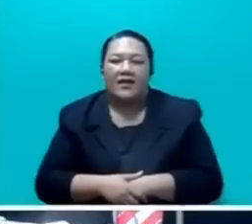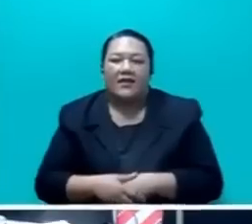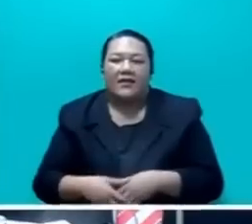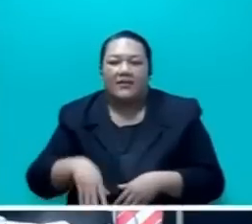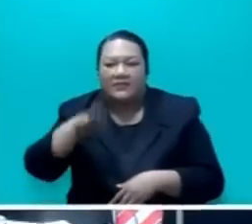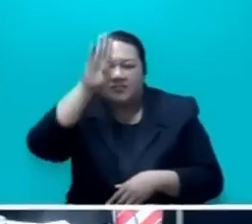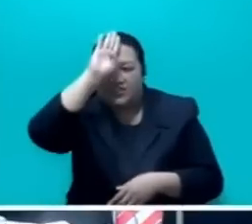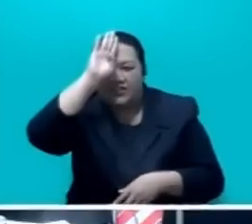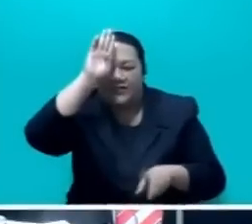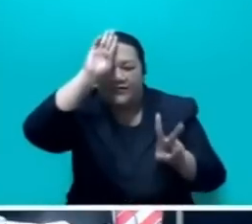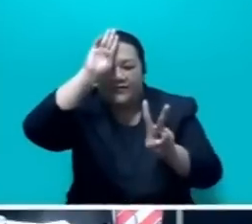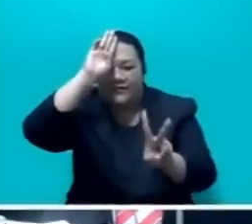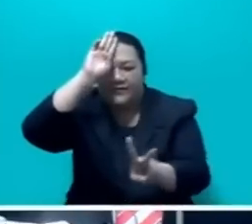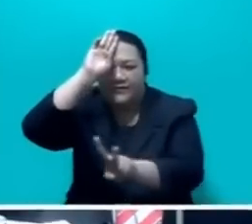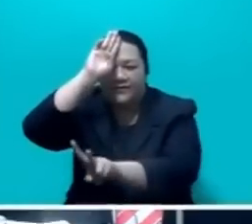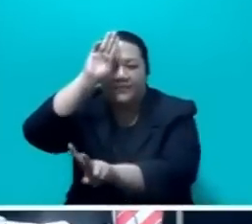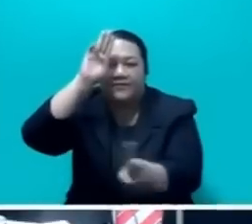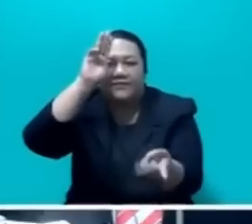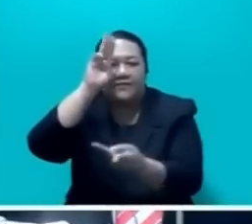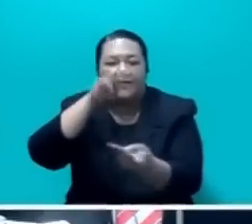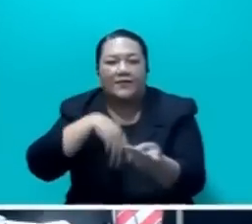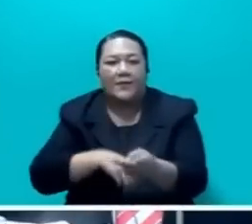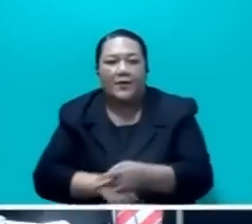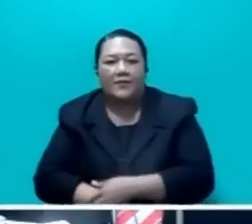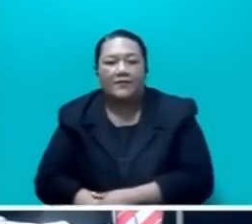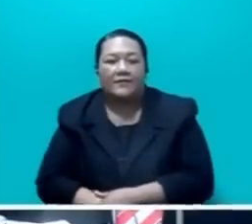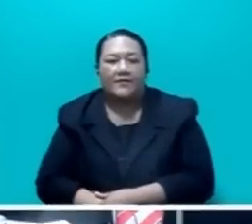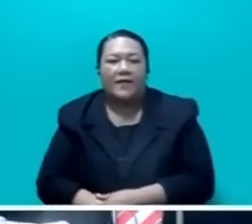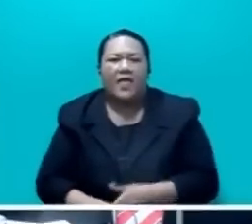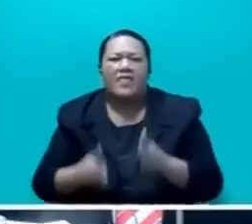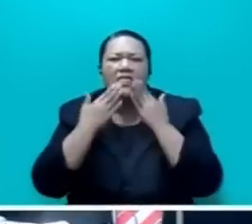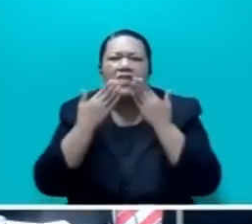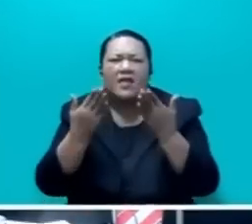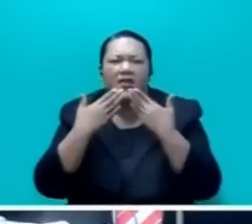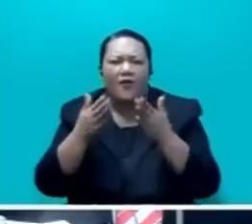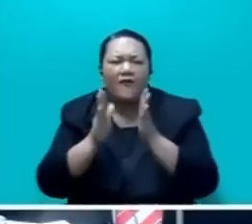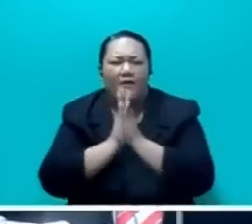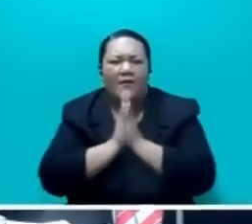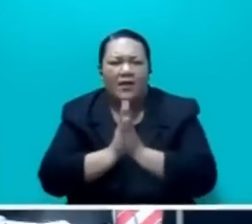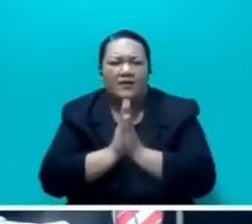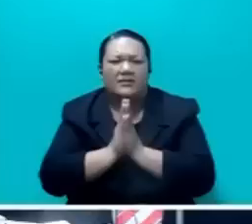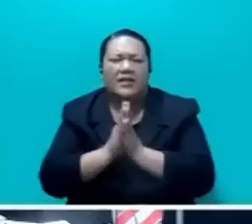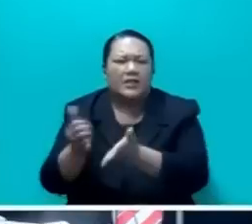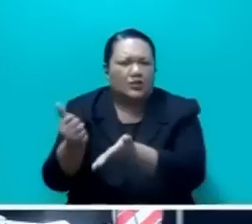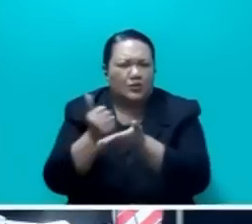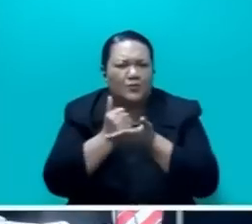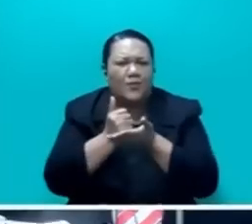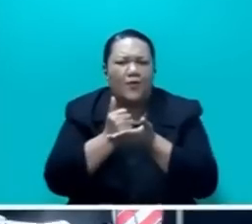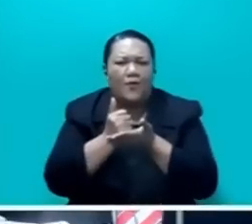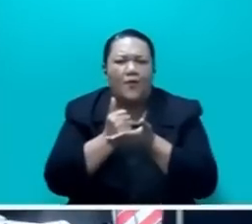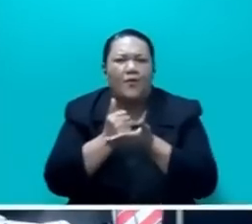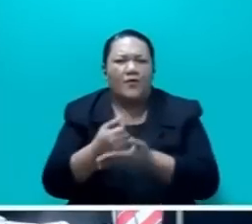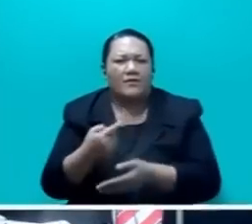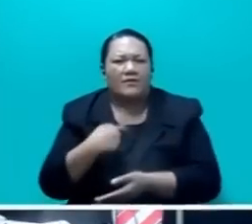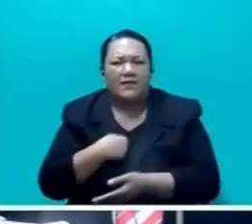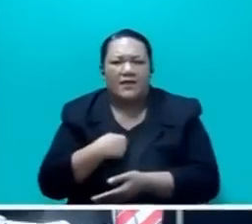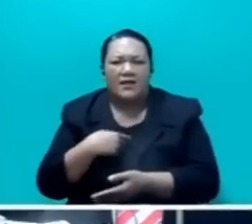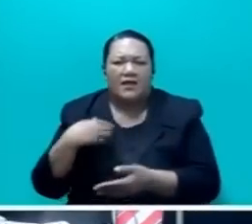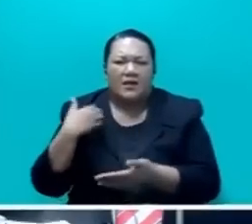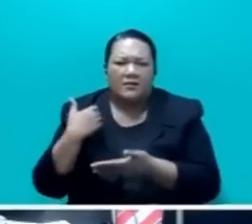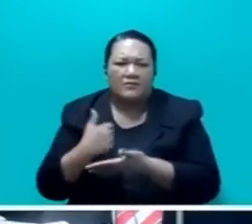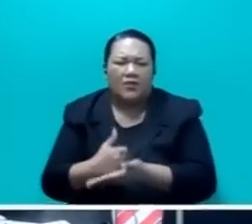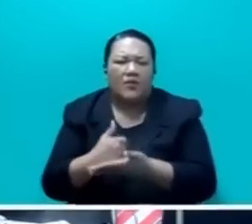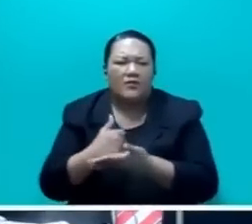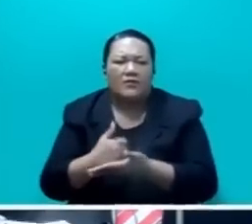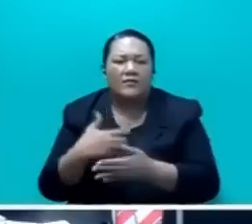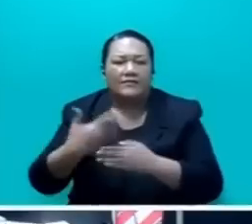na kumailawaki. Pinagmalebu na bay masulaki, kina bay tokoni, kamay raw kina dhambiti, na itutu ni